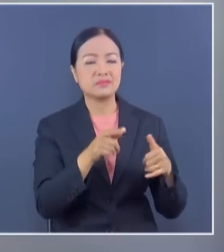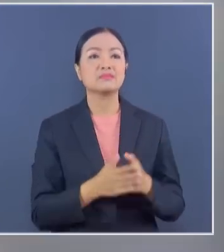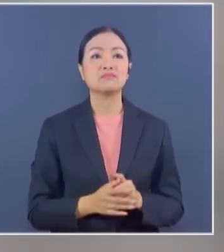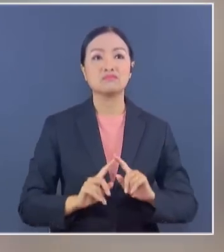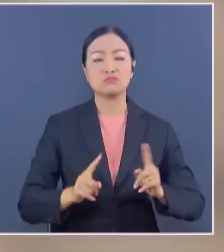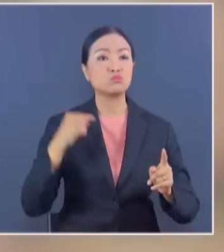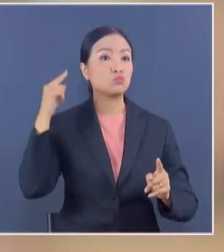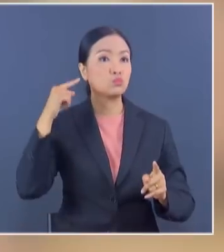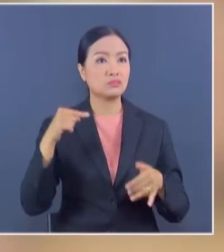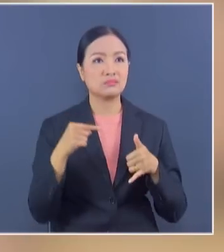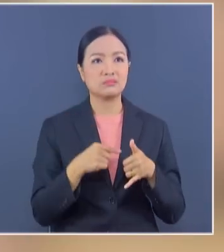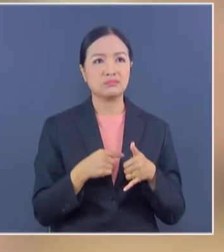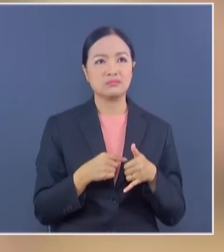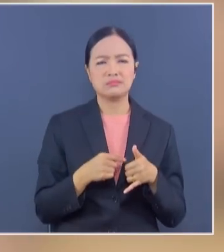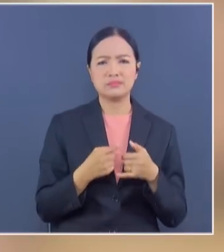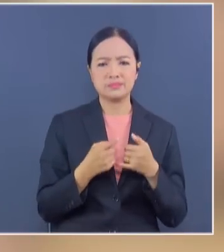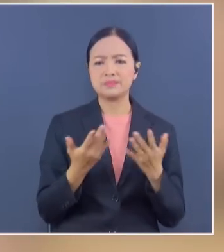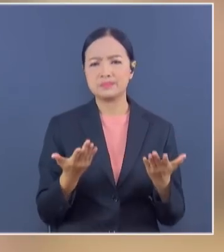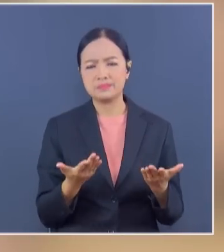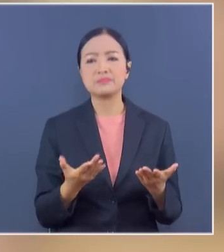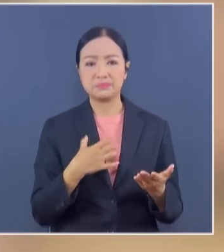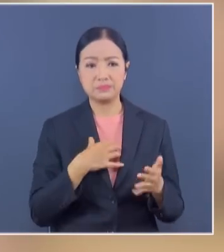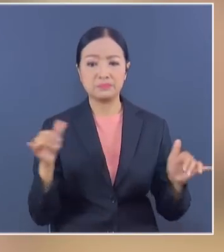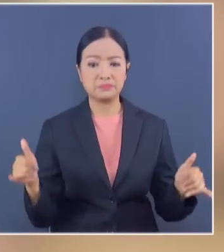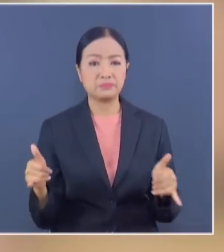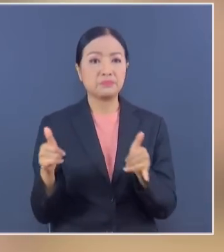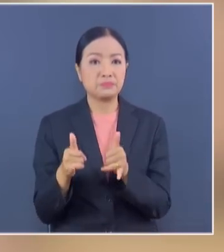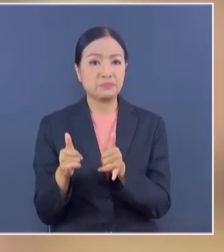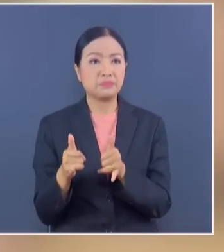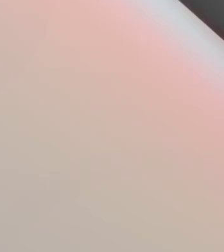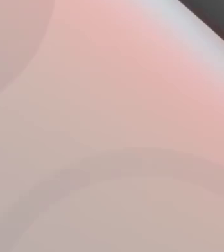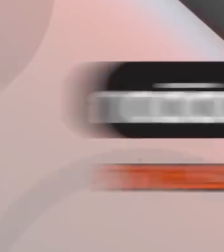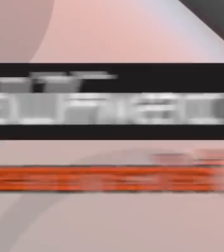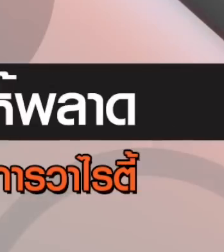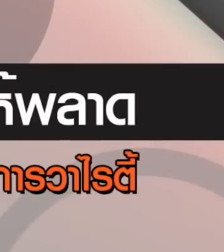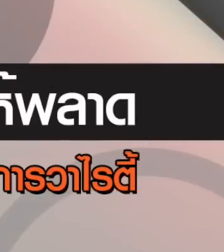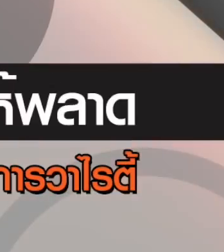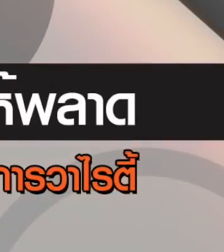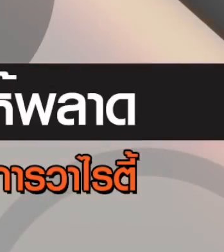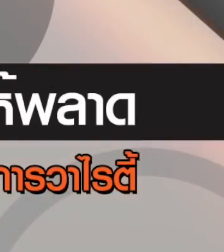ของต่ายชุติมาเนี่ยก็ยังไม่ได้ออกมาตอบโต้อะไรค่ะหลังจากที่เจอกระแสดราม่านี้ค่ะ